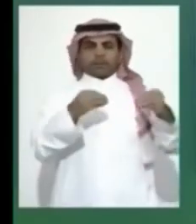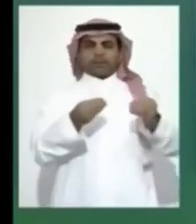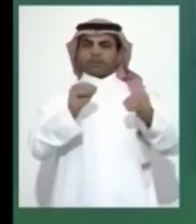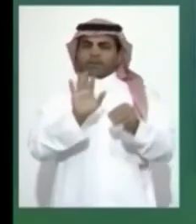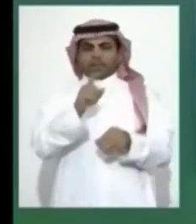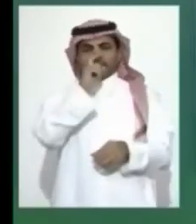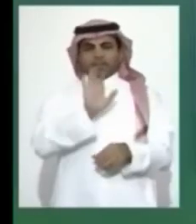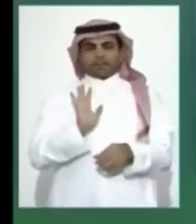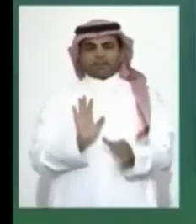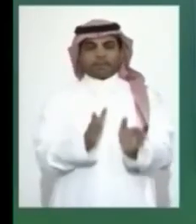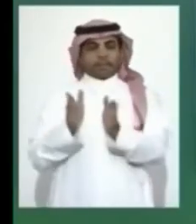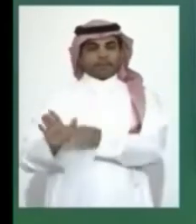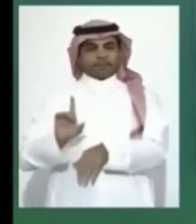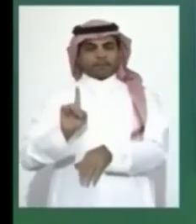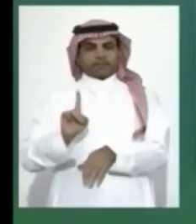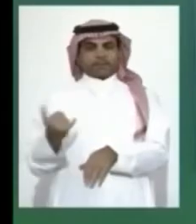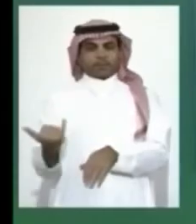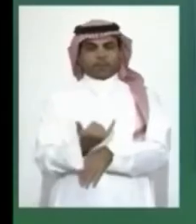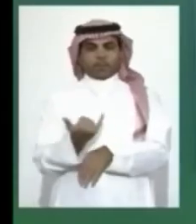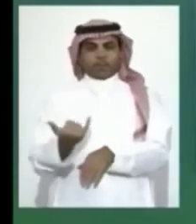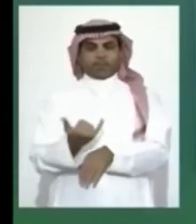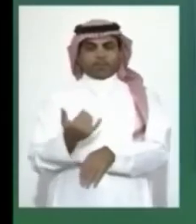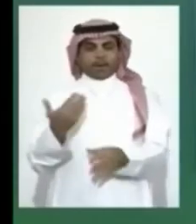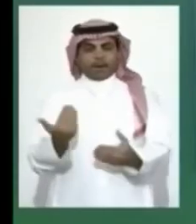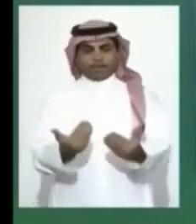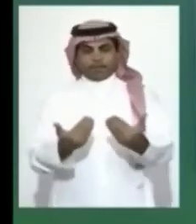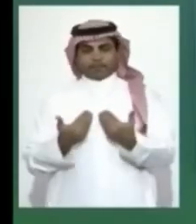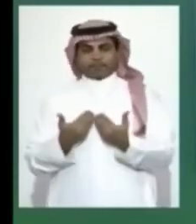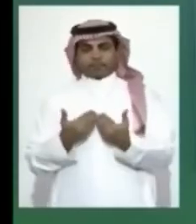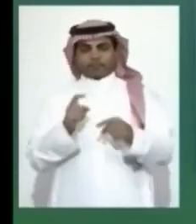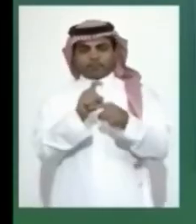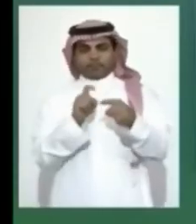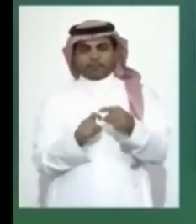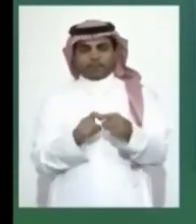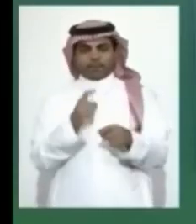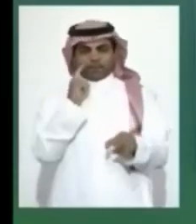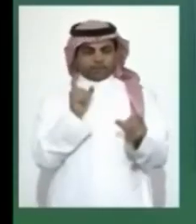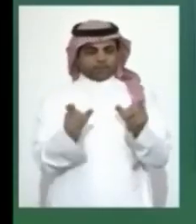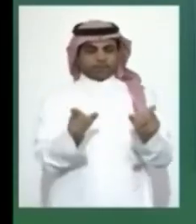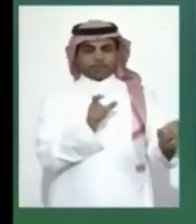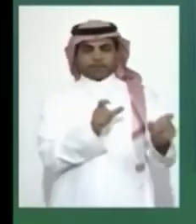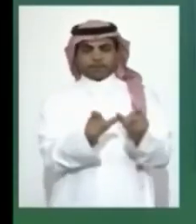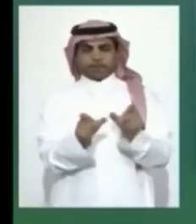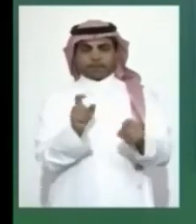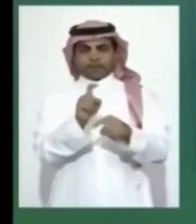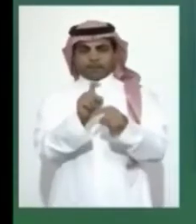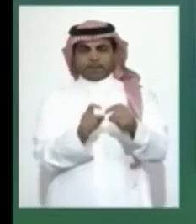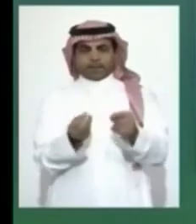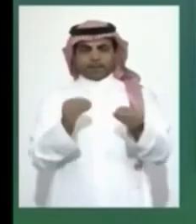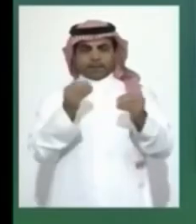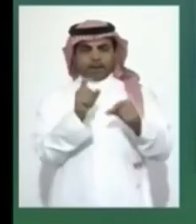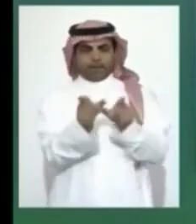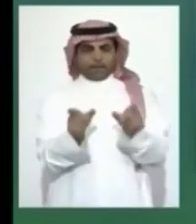بينما يظل وجود نسبة من المخاطر المجتمعية مع هذه النسب والانتشار والمخاطر